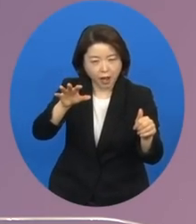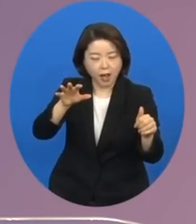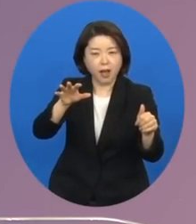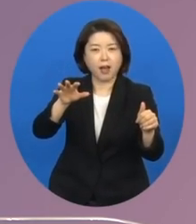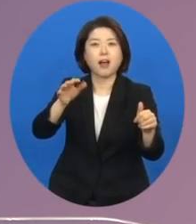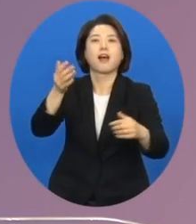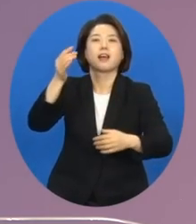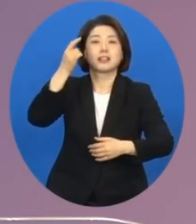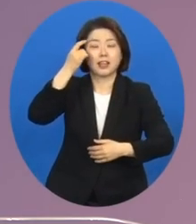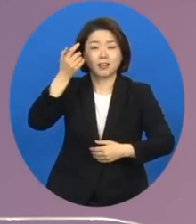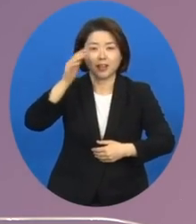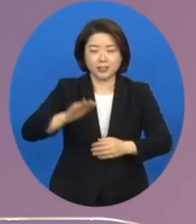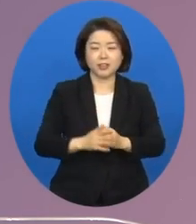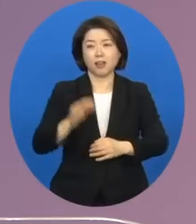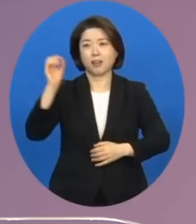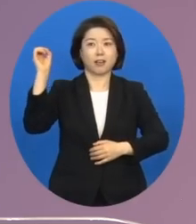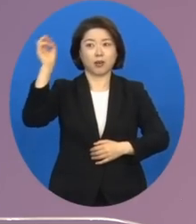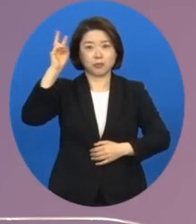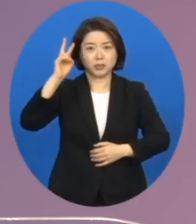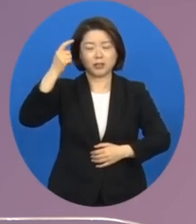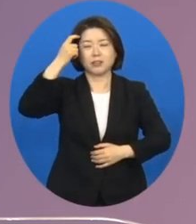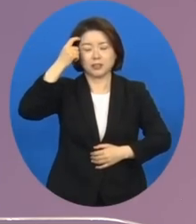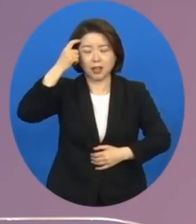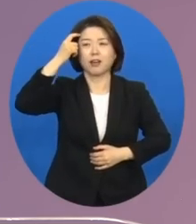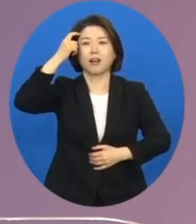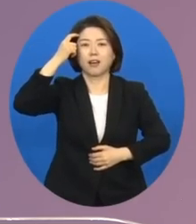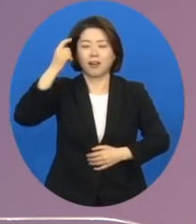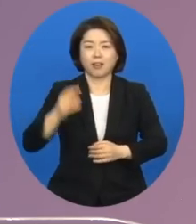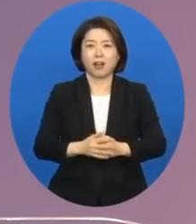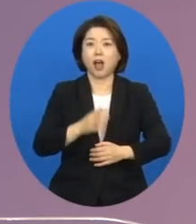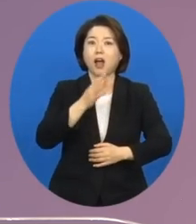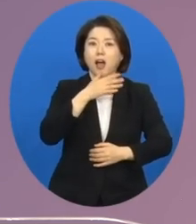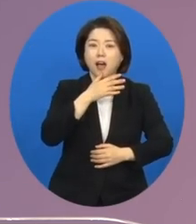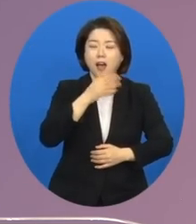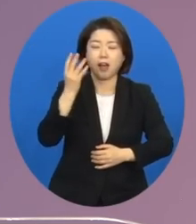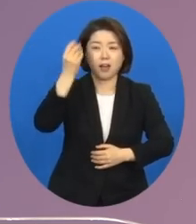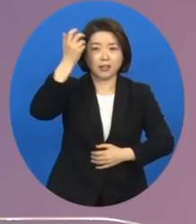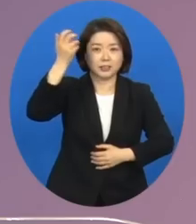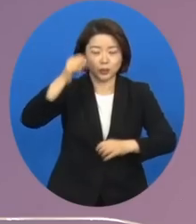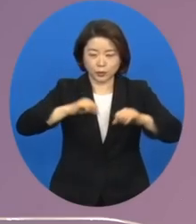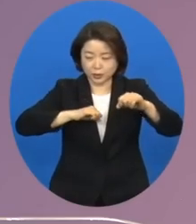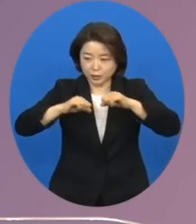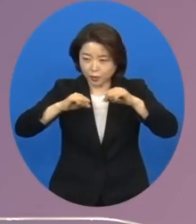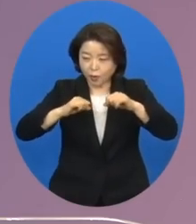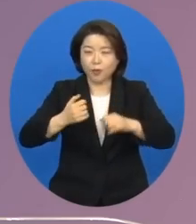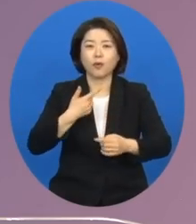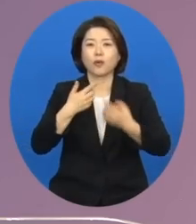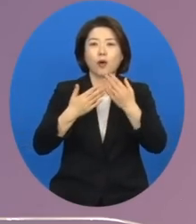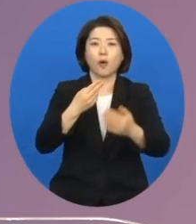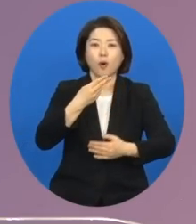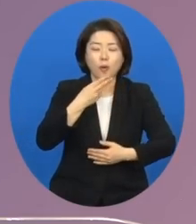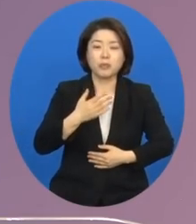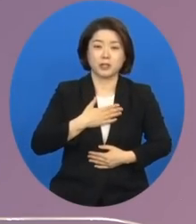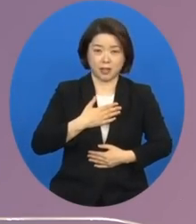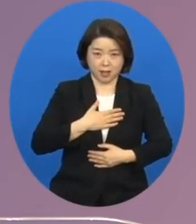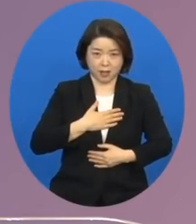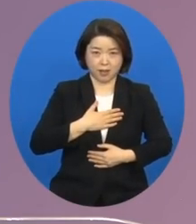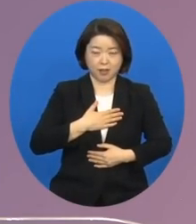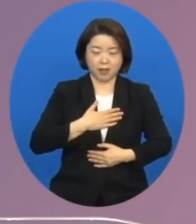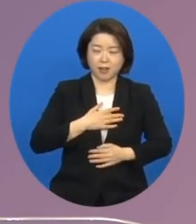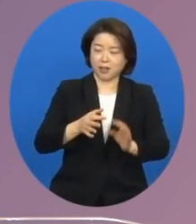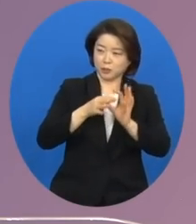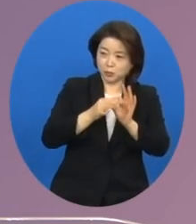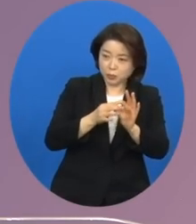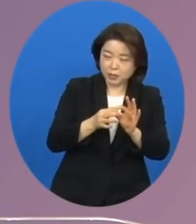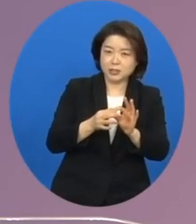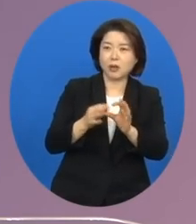한 가지 생각이 들었어요 아 성령 사역의 경험이 없는 전혀 이런 경험이 없는 나를